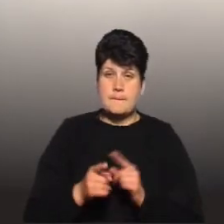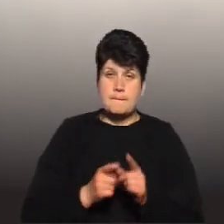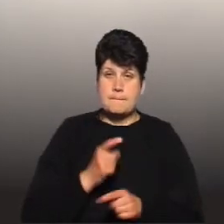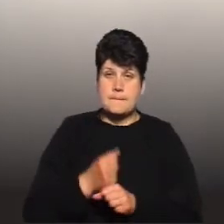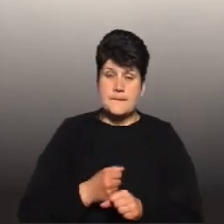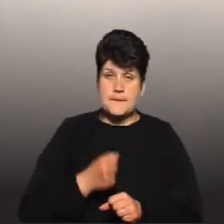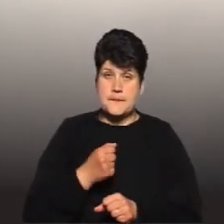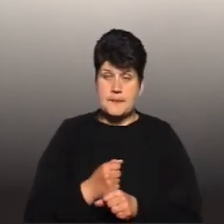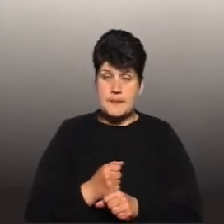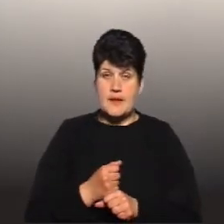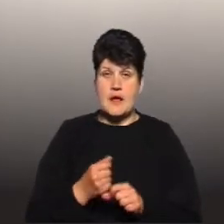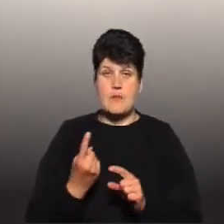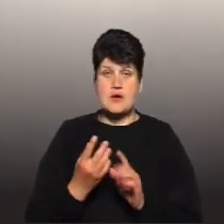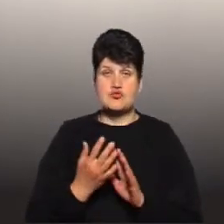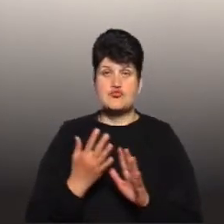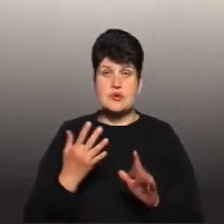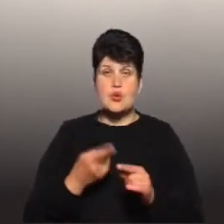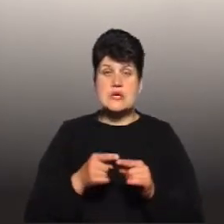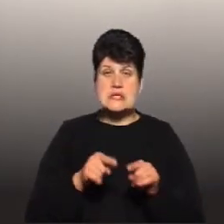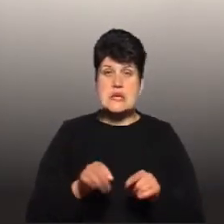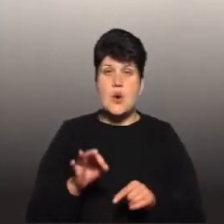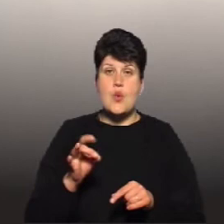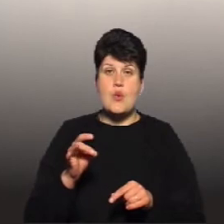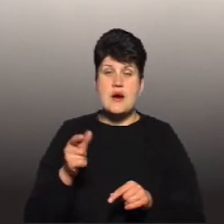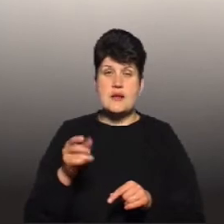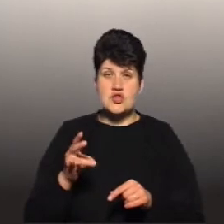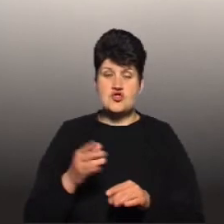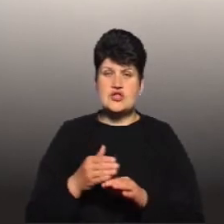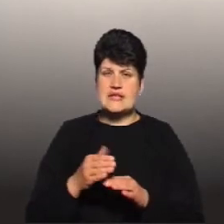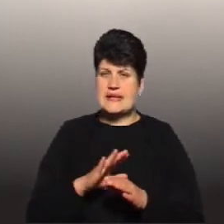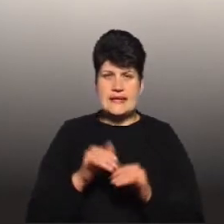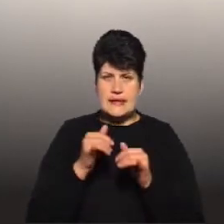першу чергу оця органічна частина, яка не піддається